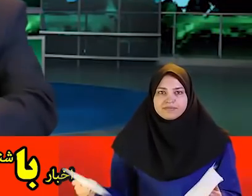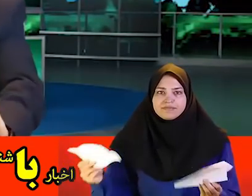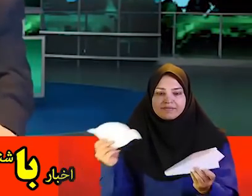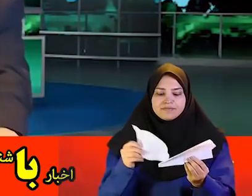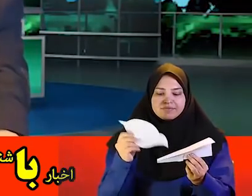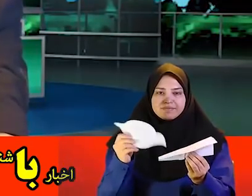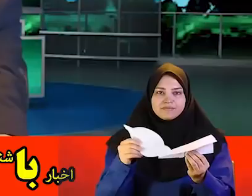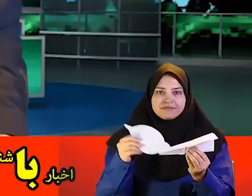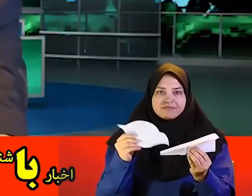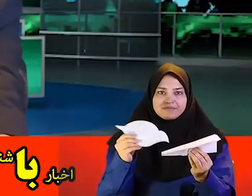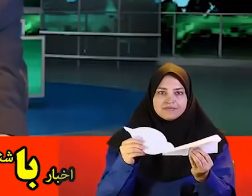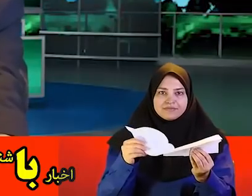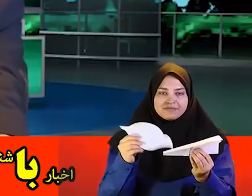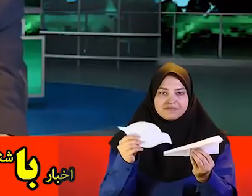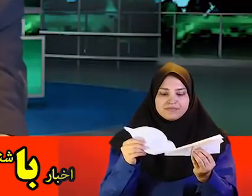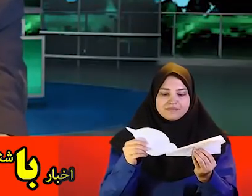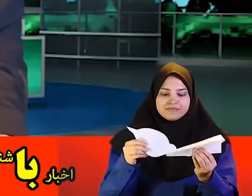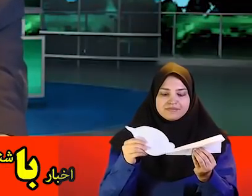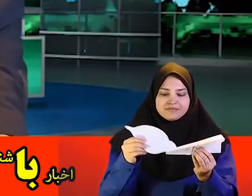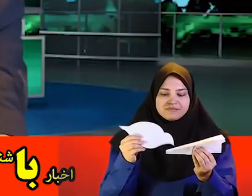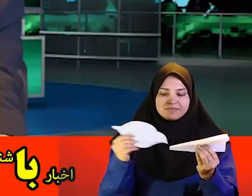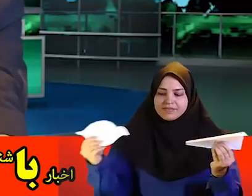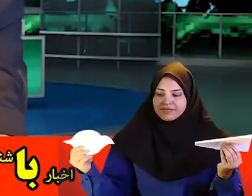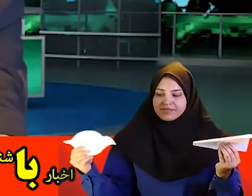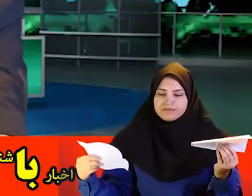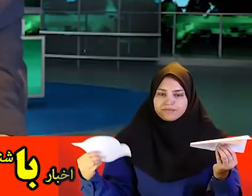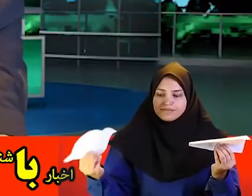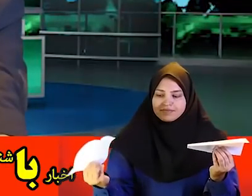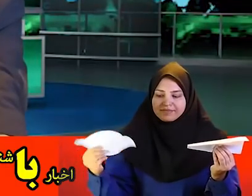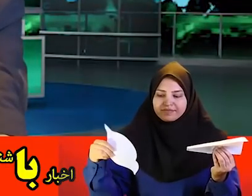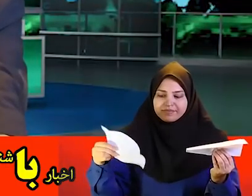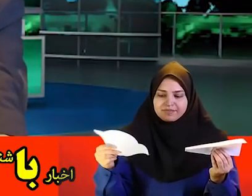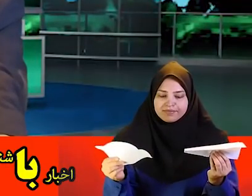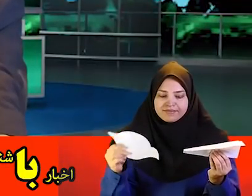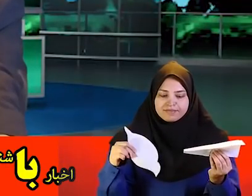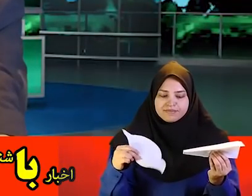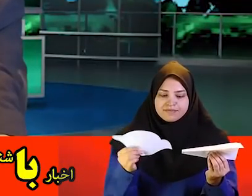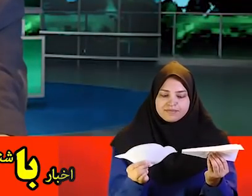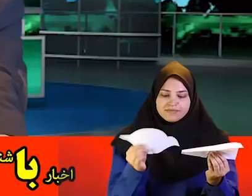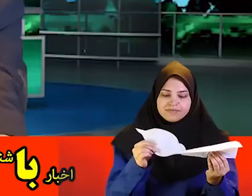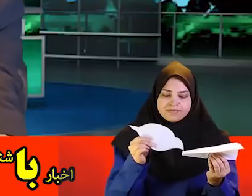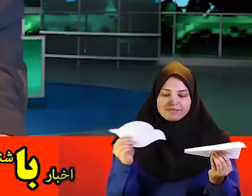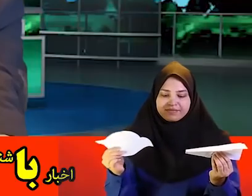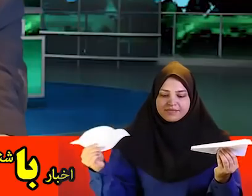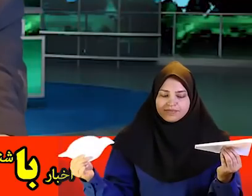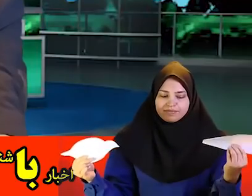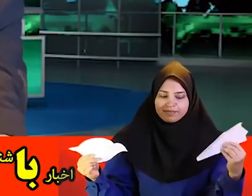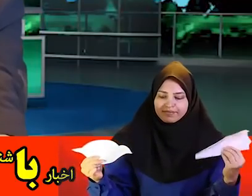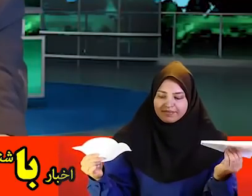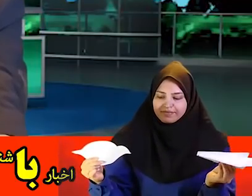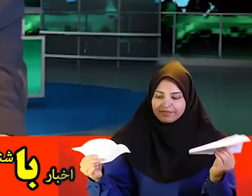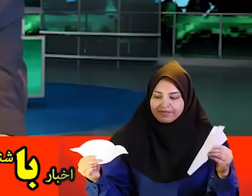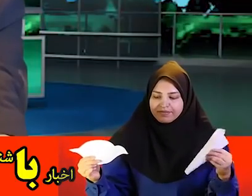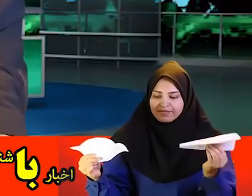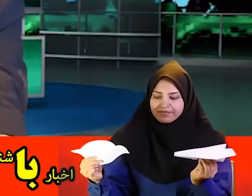در پی درگیری بر سر جایگزینی سروش به جای اپلیکیشن تلگرام، سروش گفت نت رایگان آوردیم تلگرامتون رو بردیم. نت